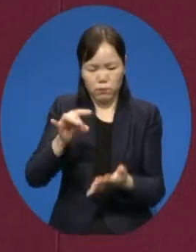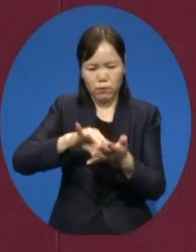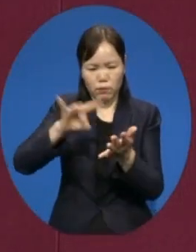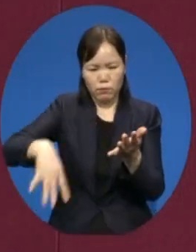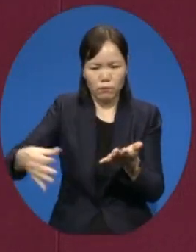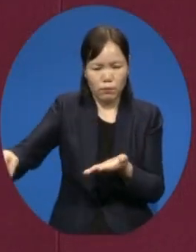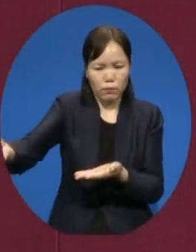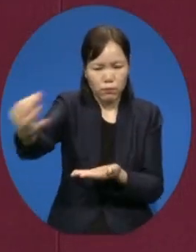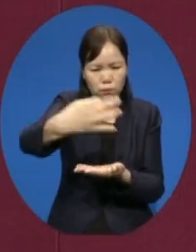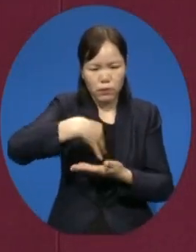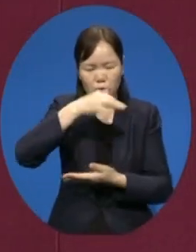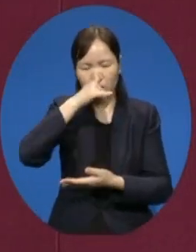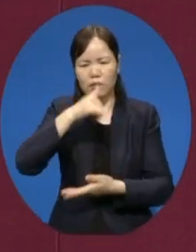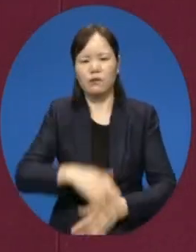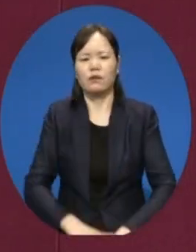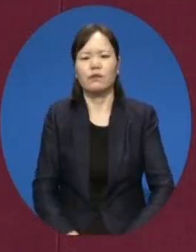걷어들입니다.